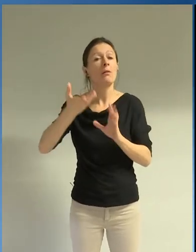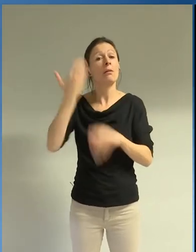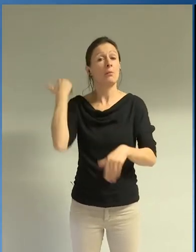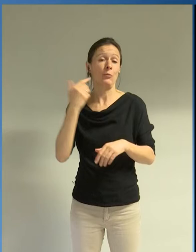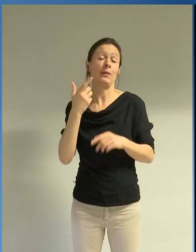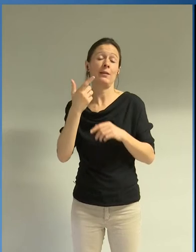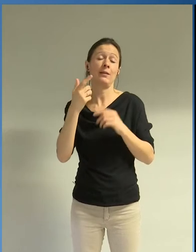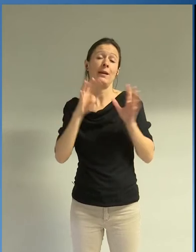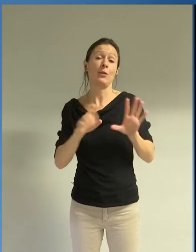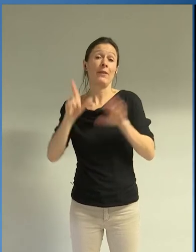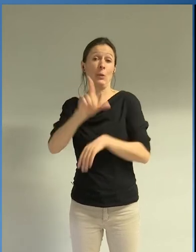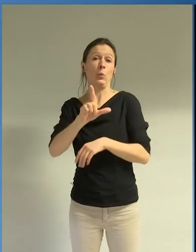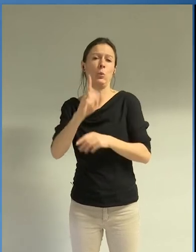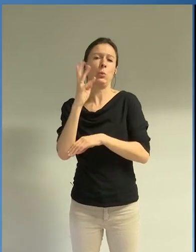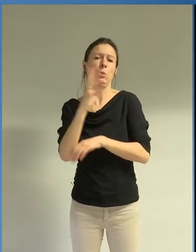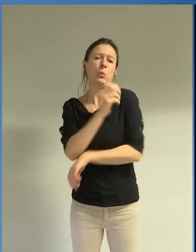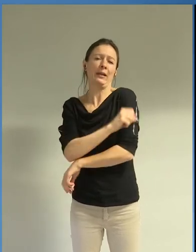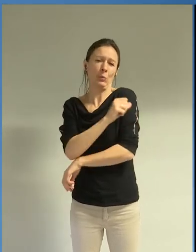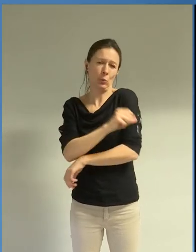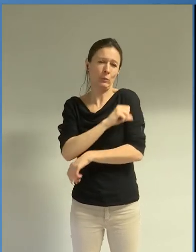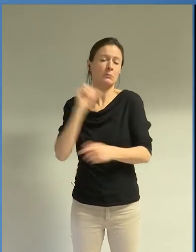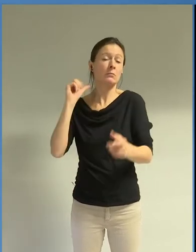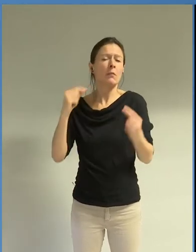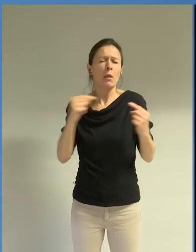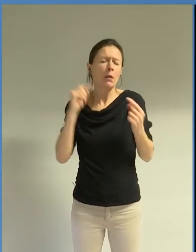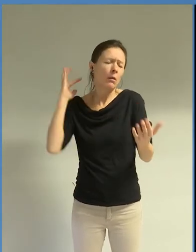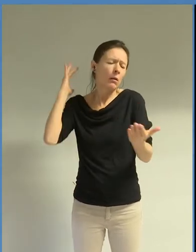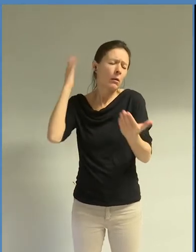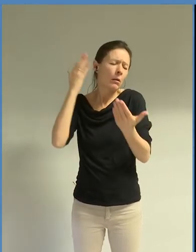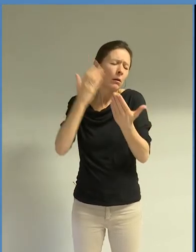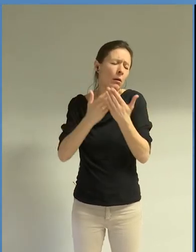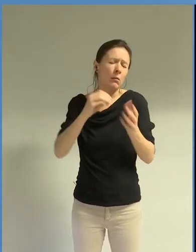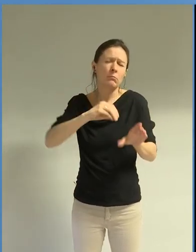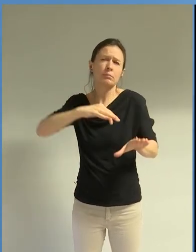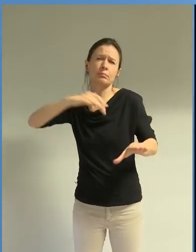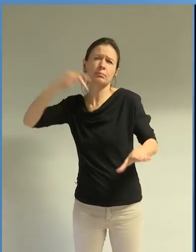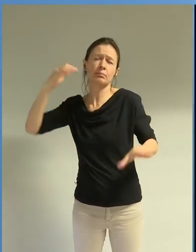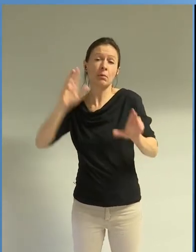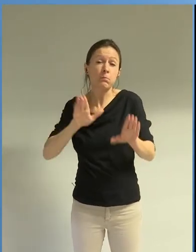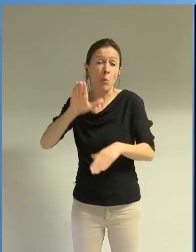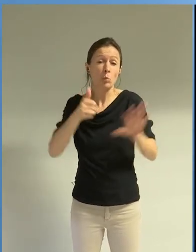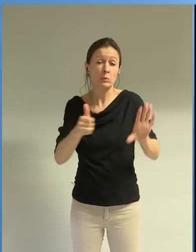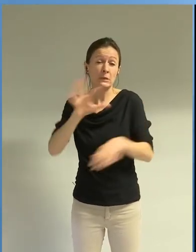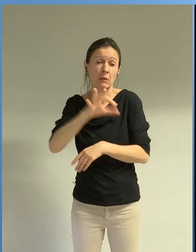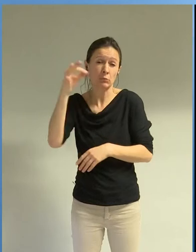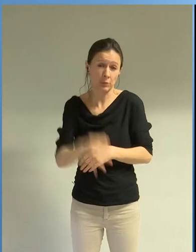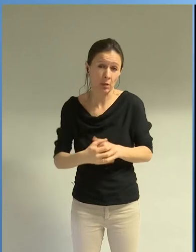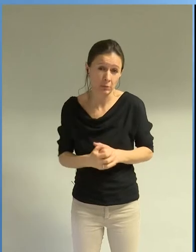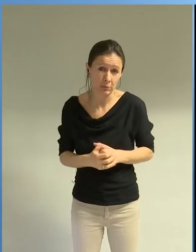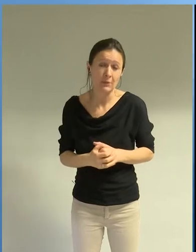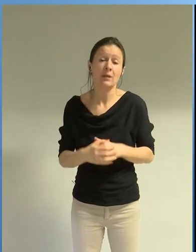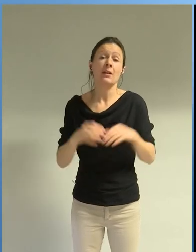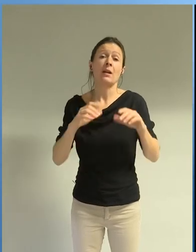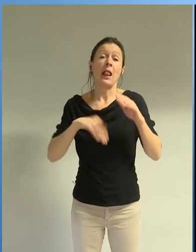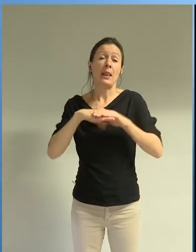effet de serre ont augmenté de 65% 5 limites planétaires sur neuf ont été franchis la